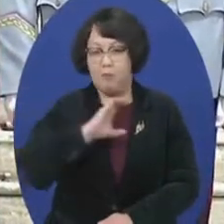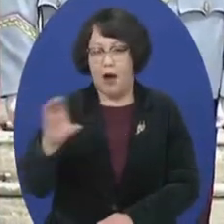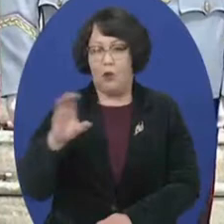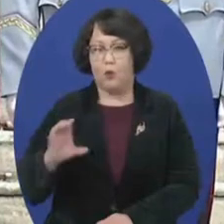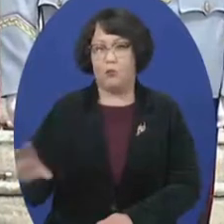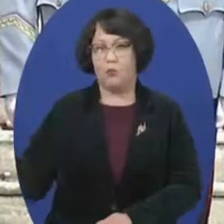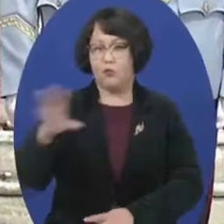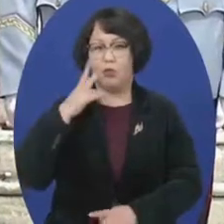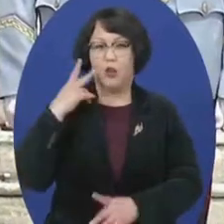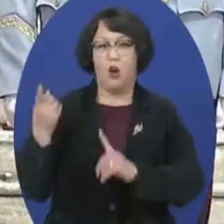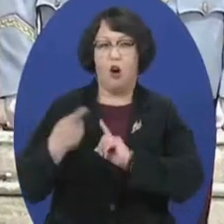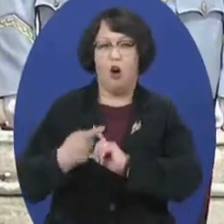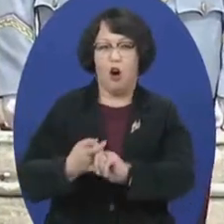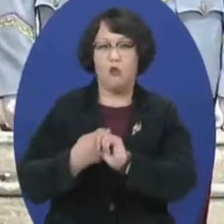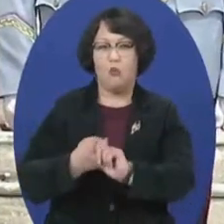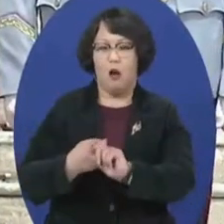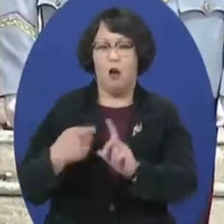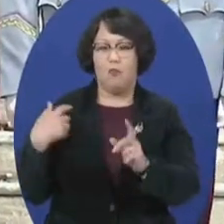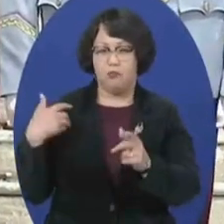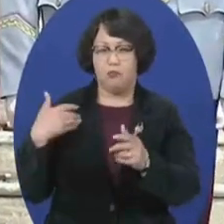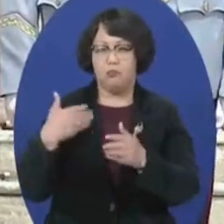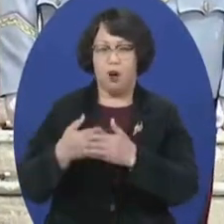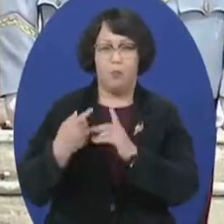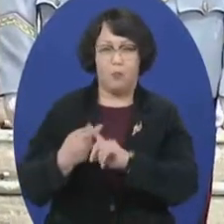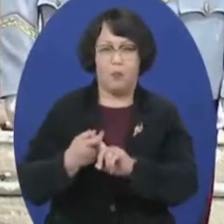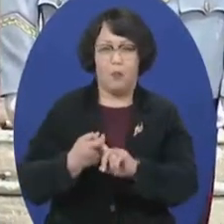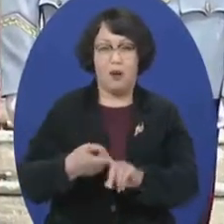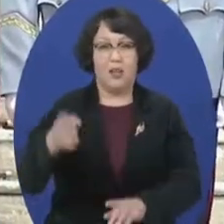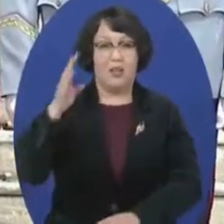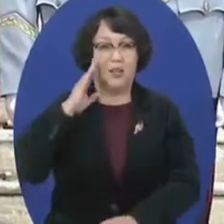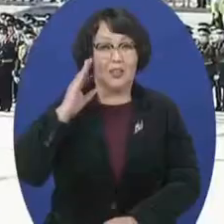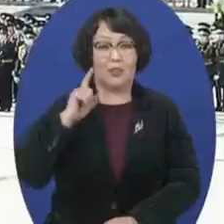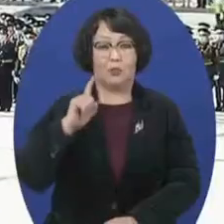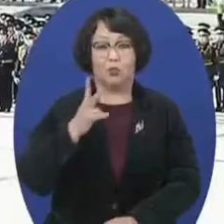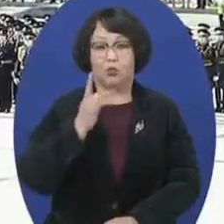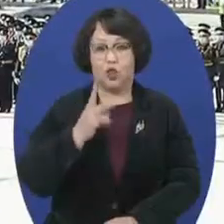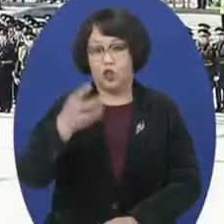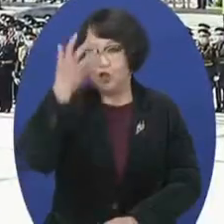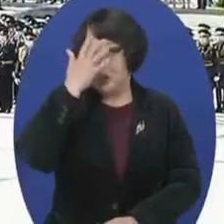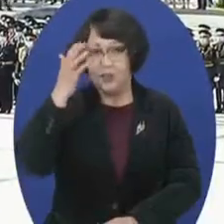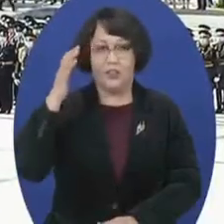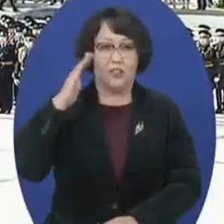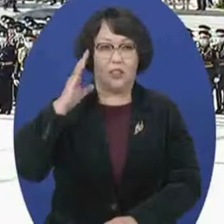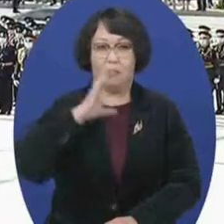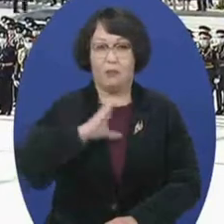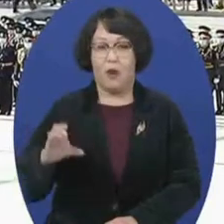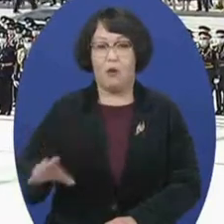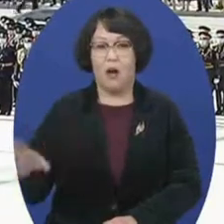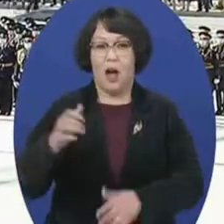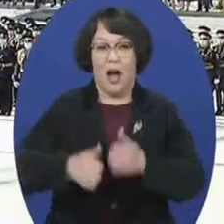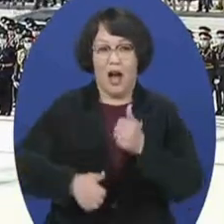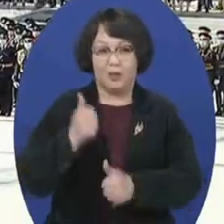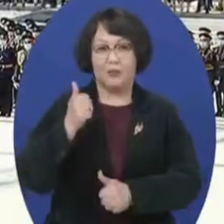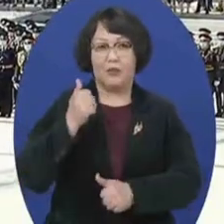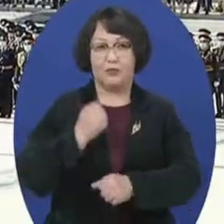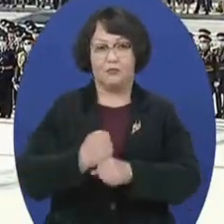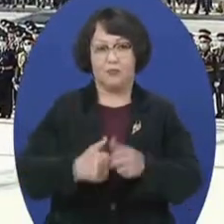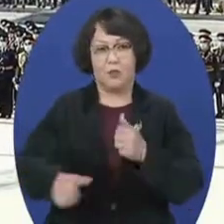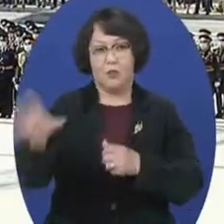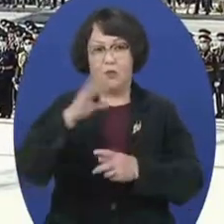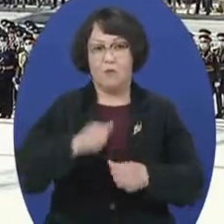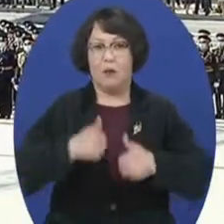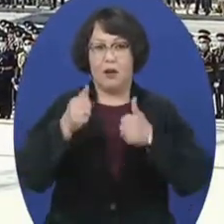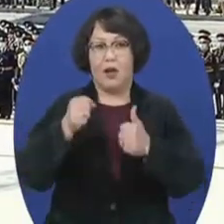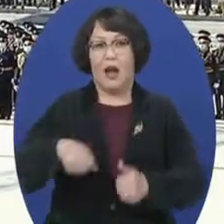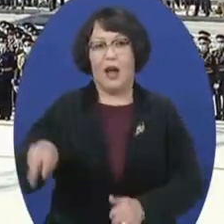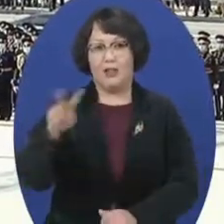явж ирсэн. Би зэвсэгт хүчин төрийн зэргийн байгууллагуудынхаа ололт амжилтаар бахархаж